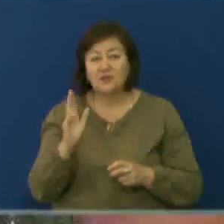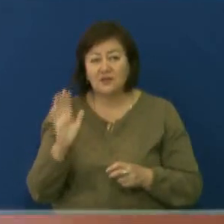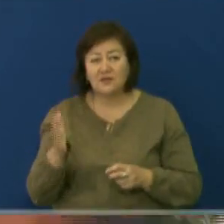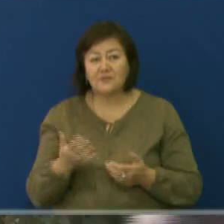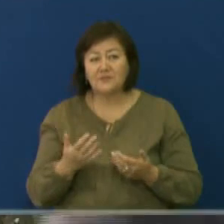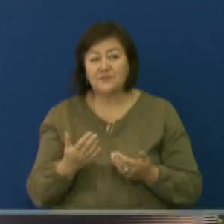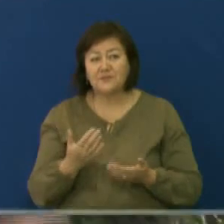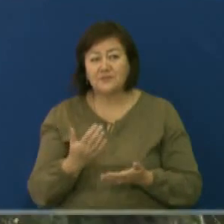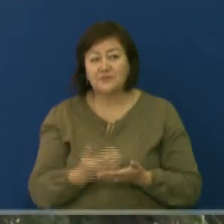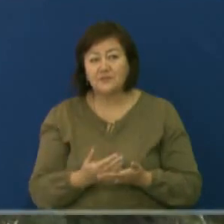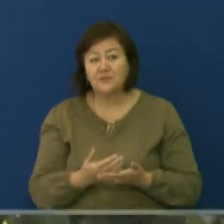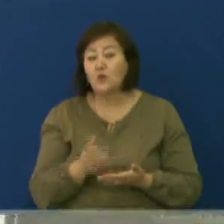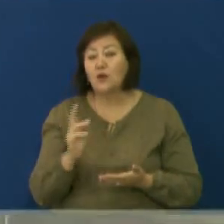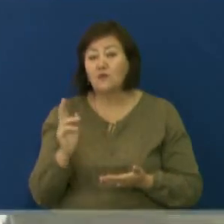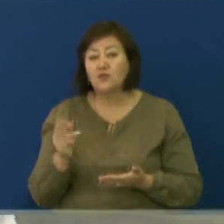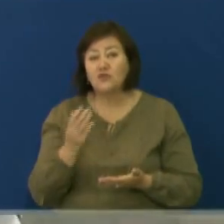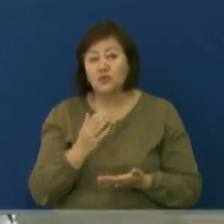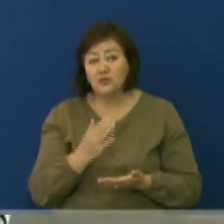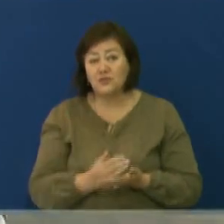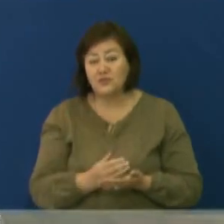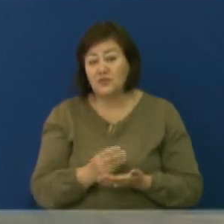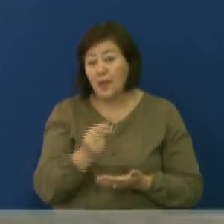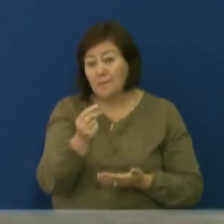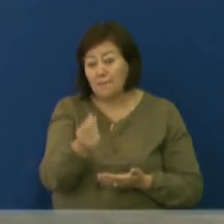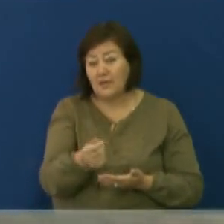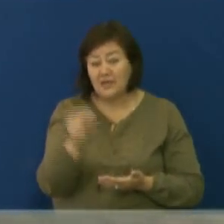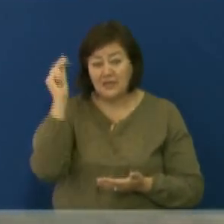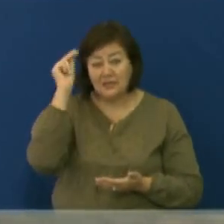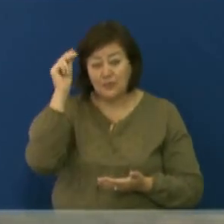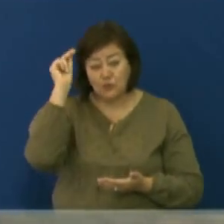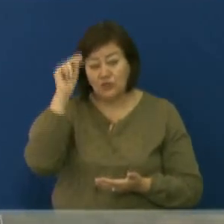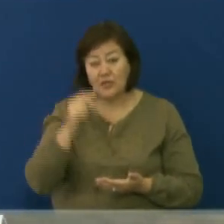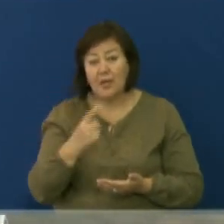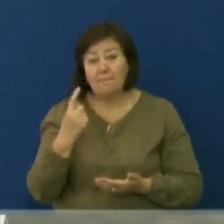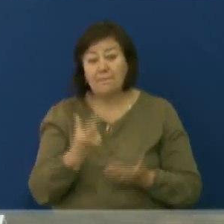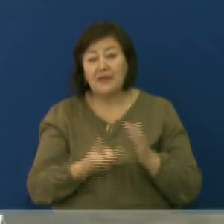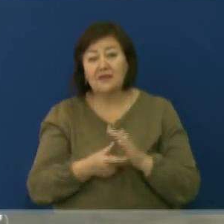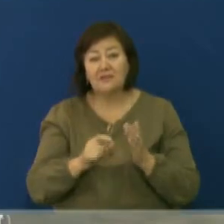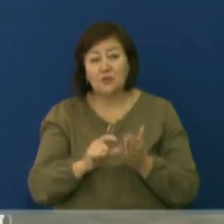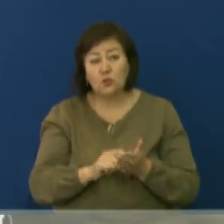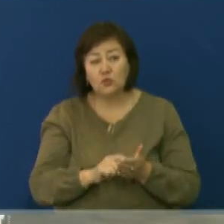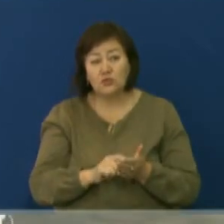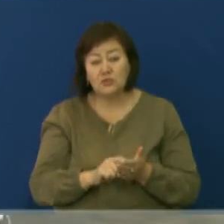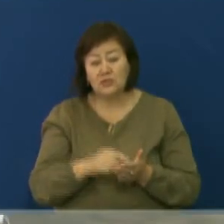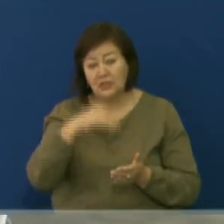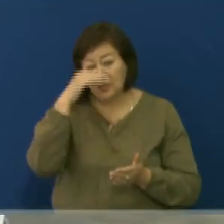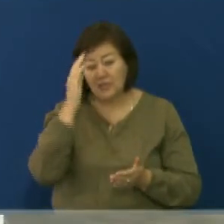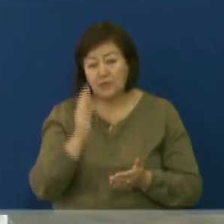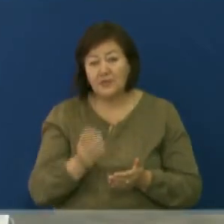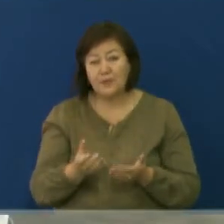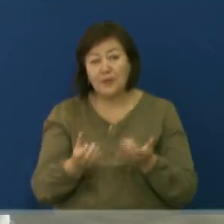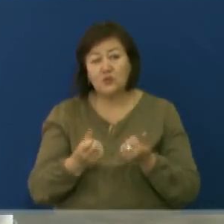қоса кейбірінің оқу ақысы да бар. Қазіргі кездегі бірінші курс студенттерінің ең басты проблемасы ол